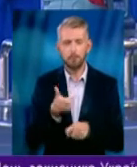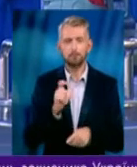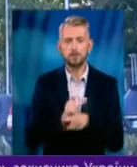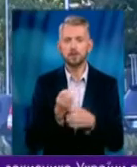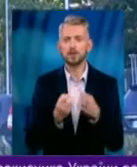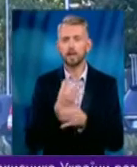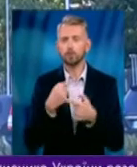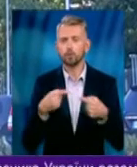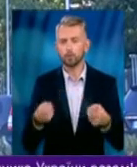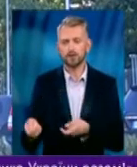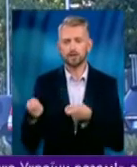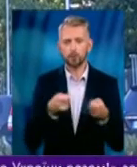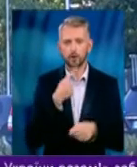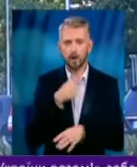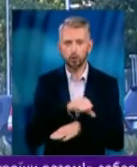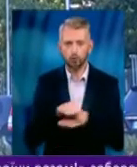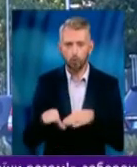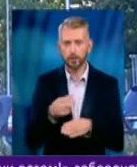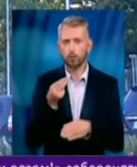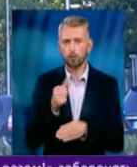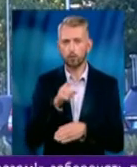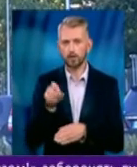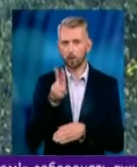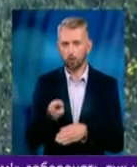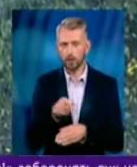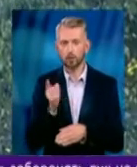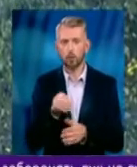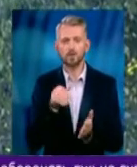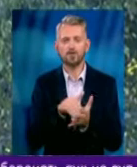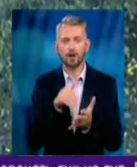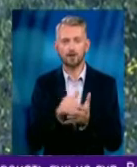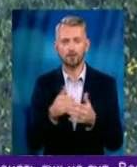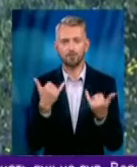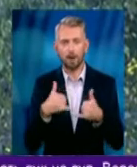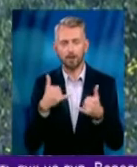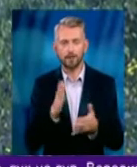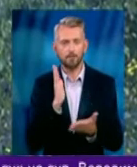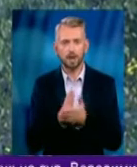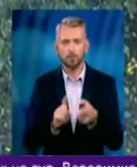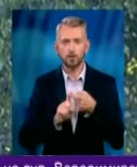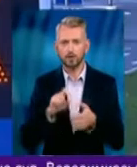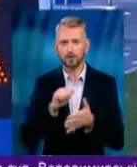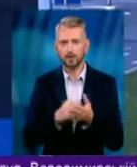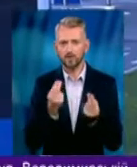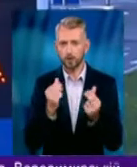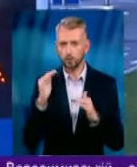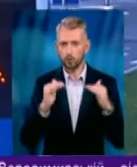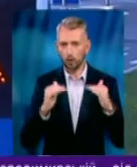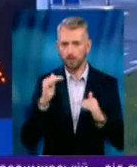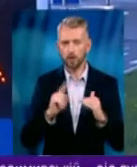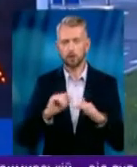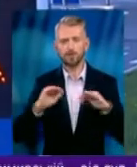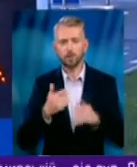нафтопродуктів привозять із-за кордону і купують їх за долари. Тож вартість палива прямо залежить від валютних коливань. Аби зменшити